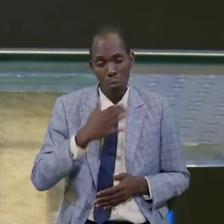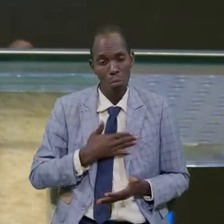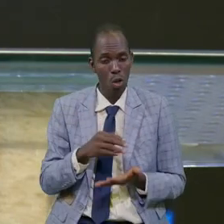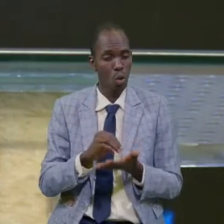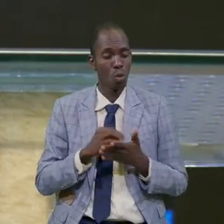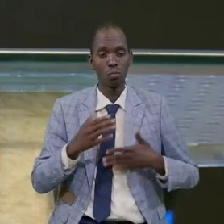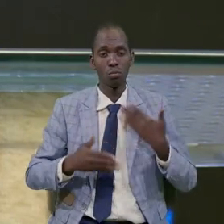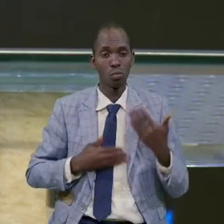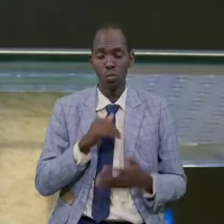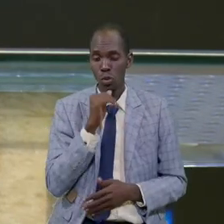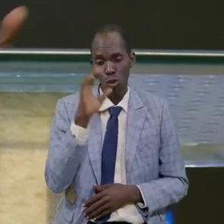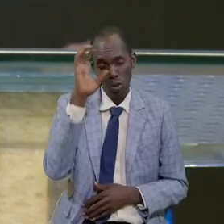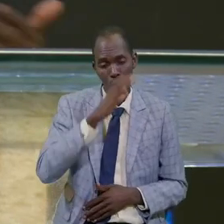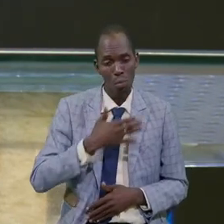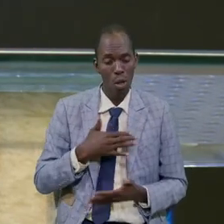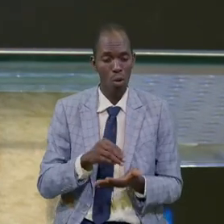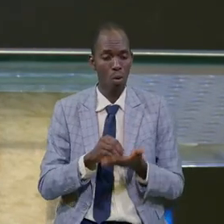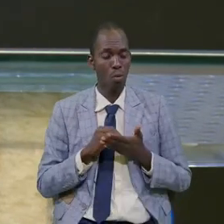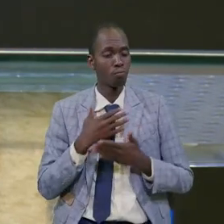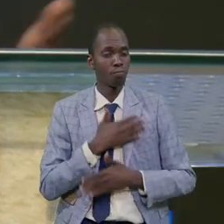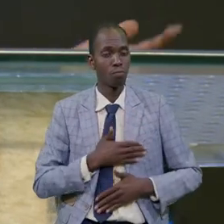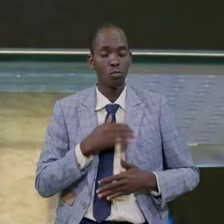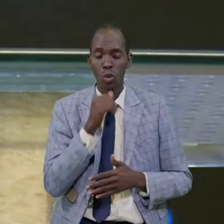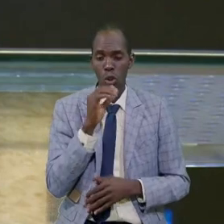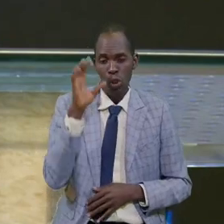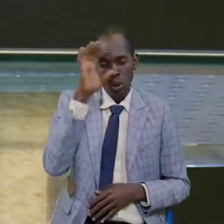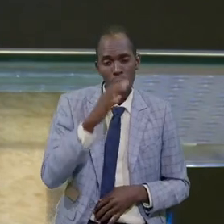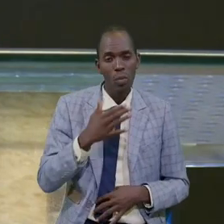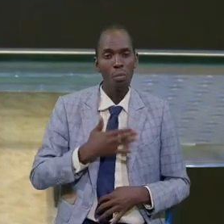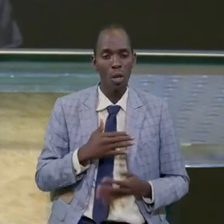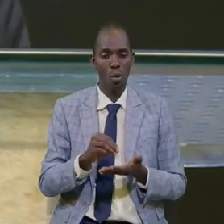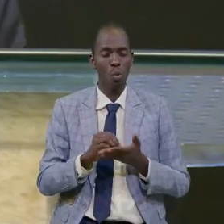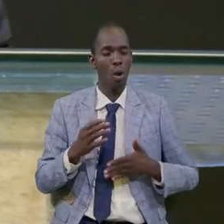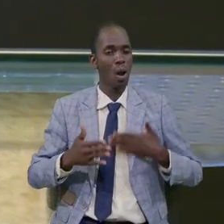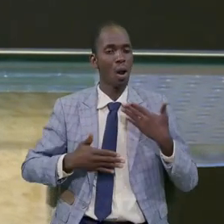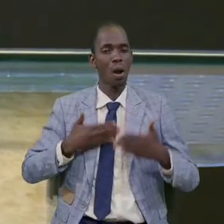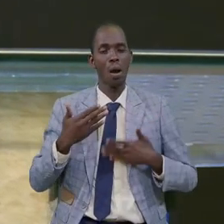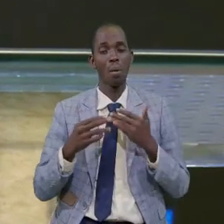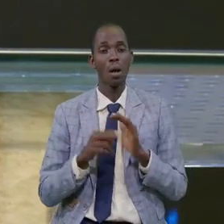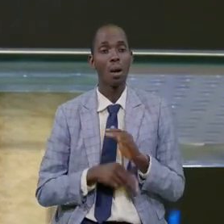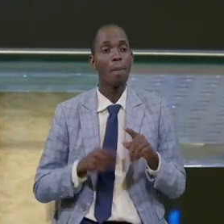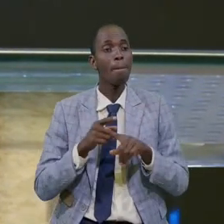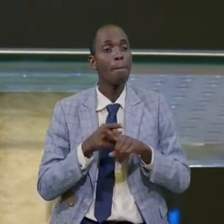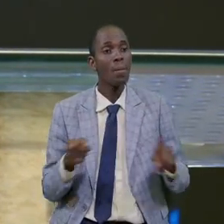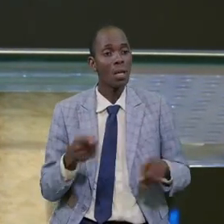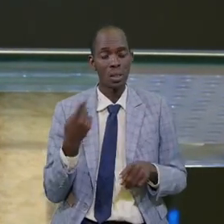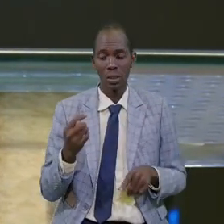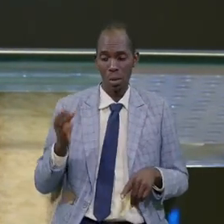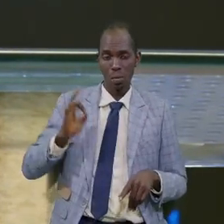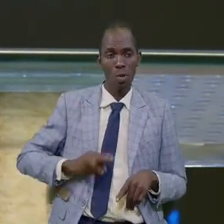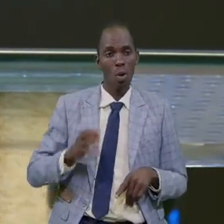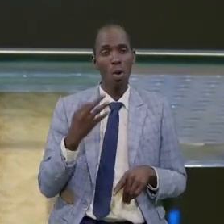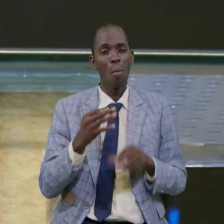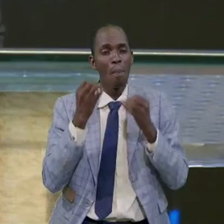cherchant non mon avantage, cherchant non ma joie, cherchant non mon bonheur, mais celui du plus